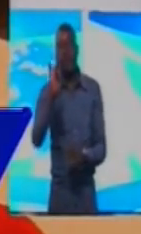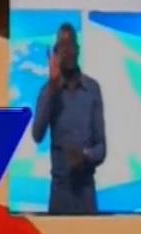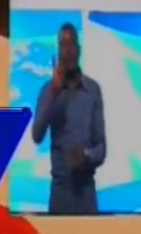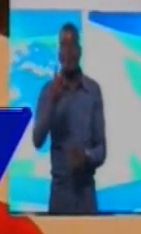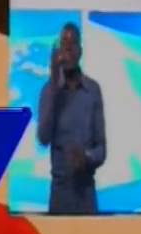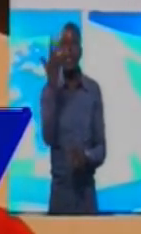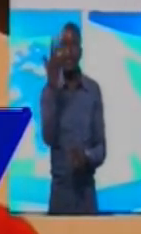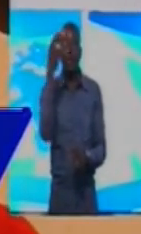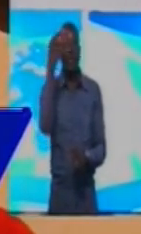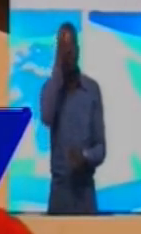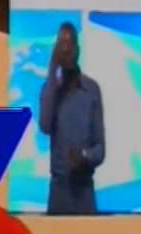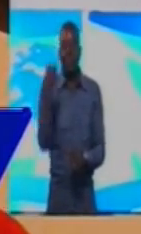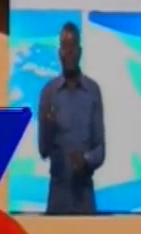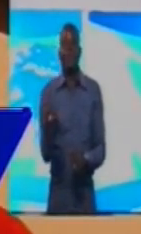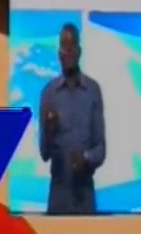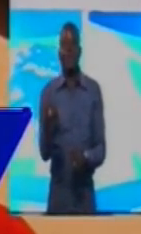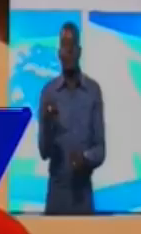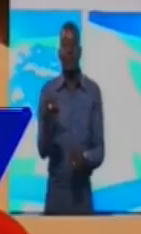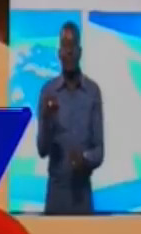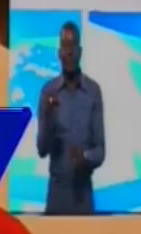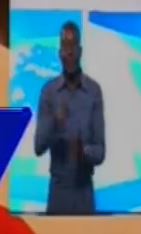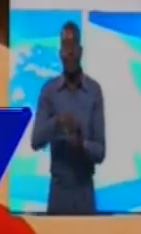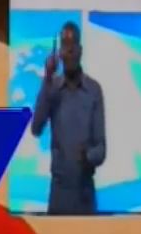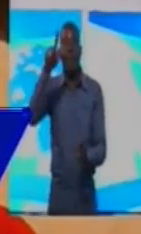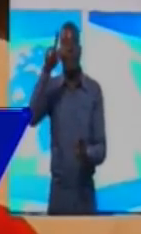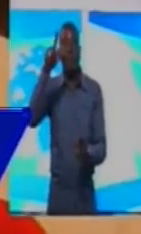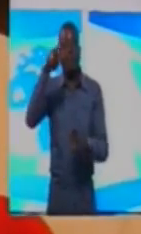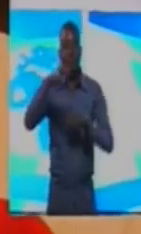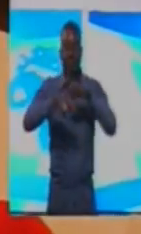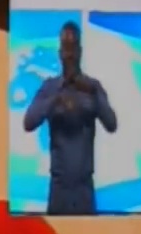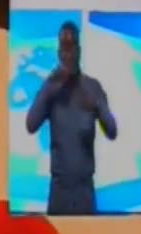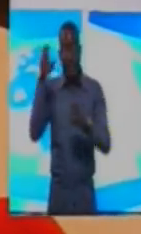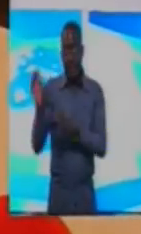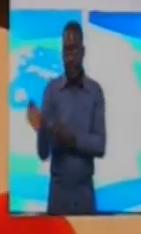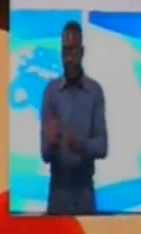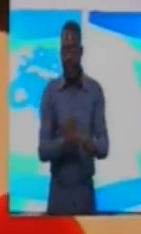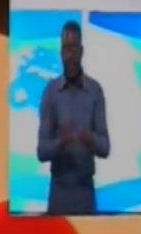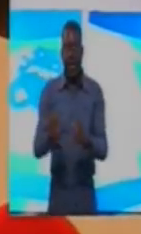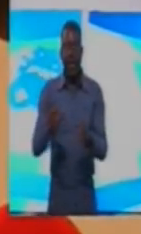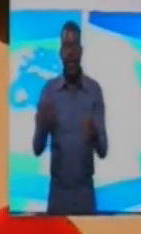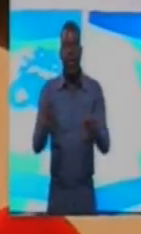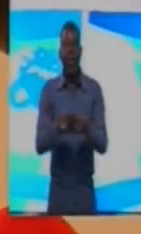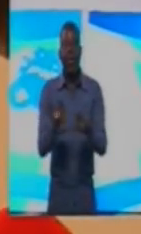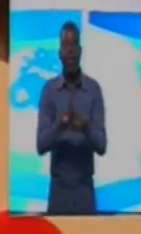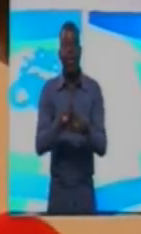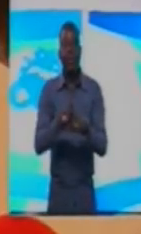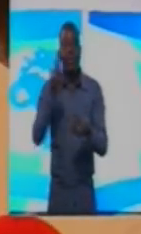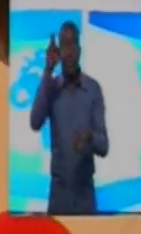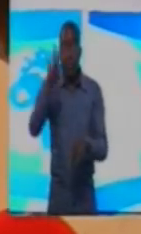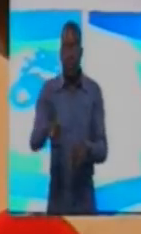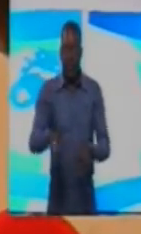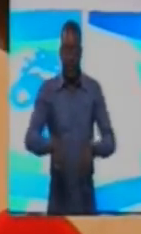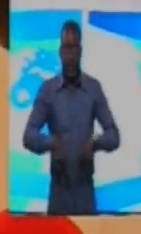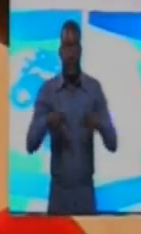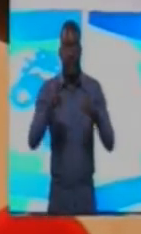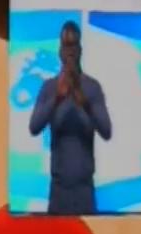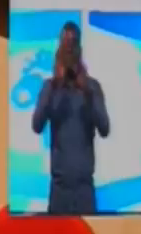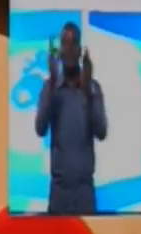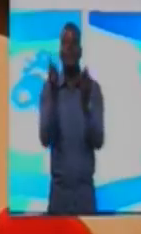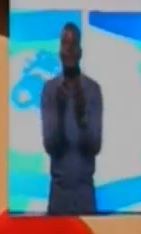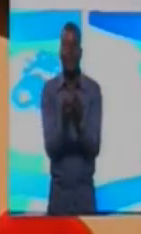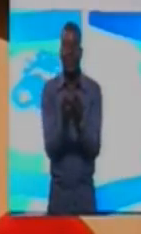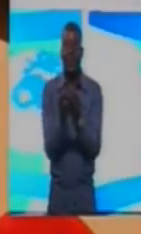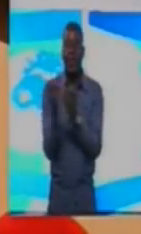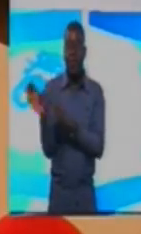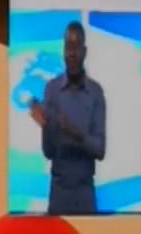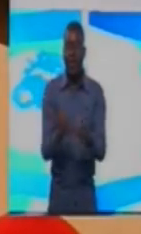75%. Et notamment, il y a les grandes enquêtes qui sont réalisées, comme les enquêtes sur les conditions de vie des ménages. On a